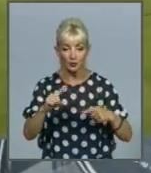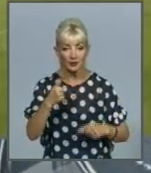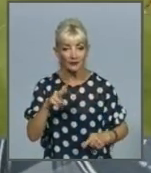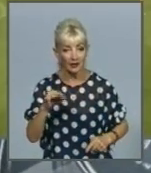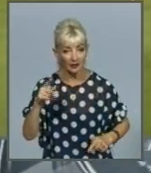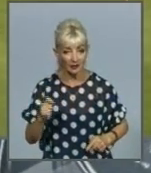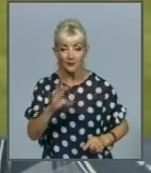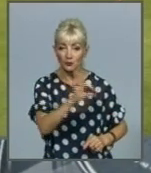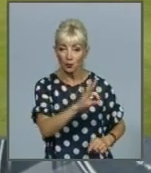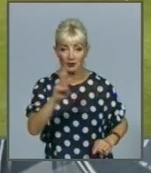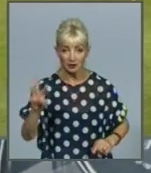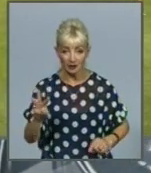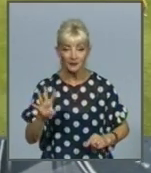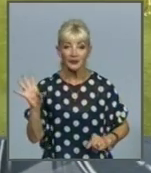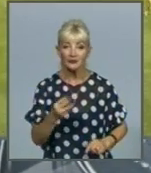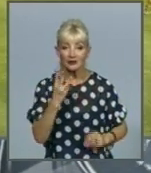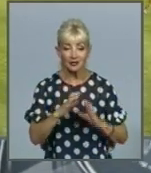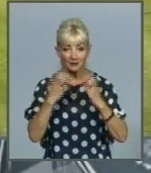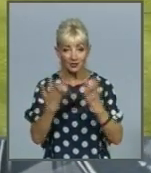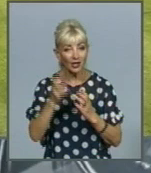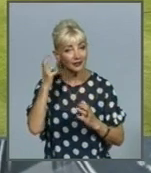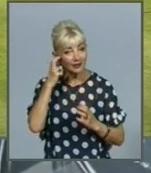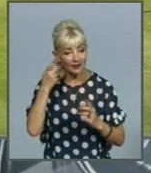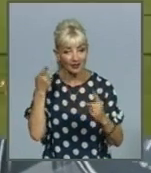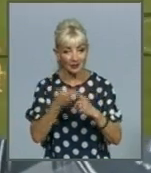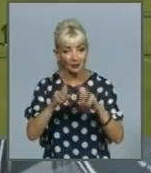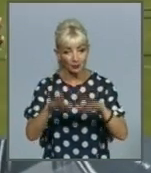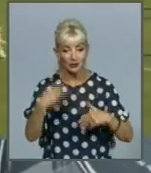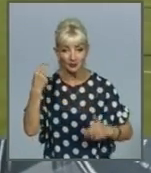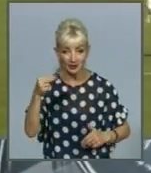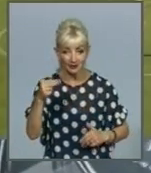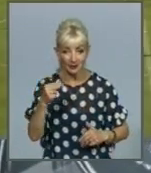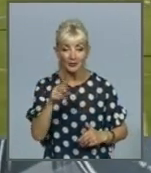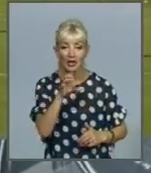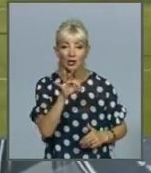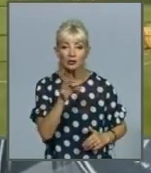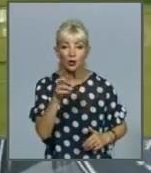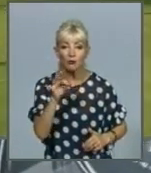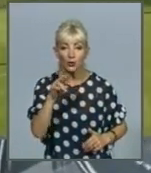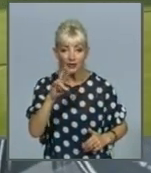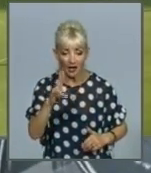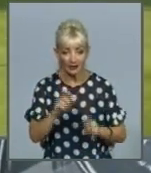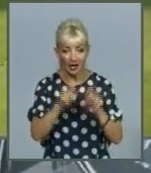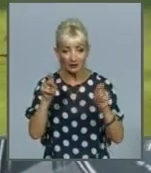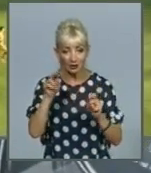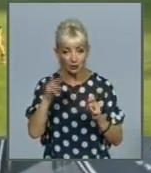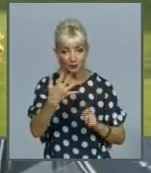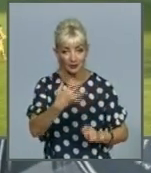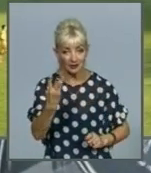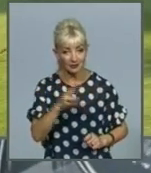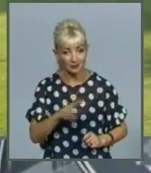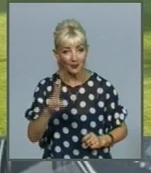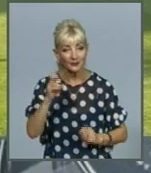лиге 0-3. Все 3 мяча киевляне забили после перерыва. Олег Слободян открыл счет на 53-й минуте.